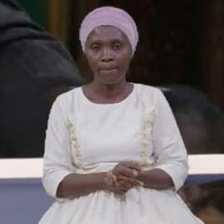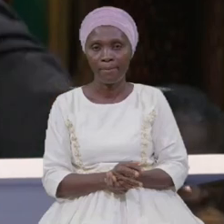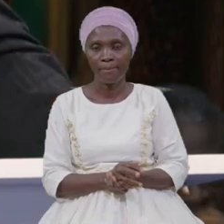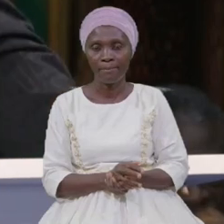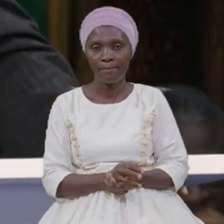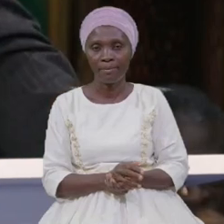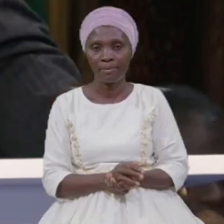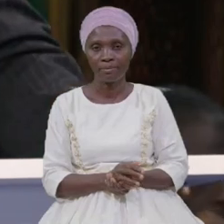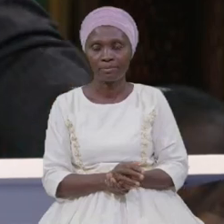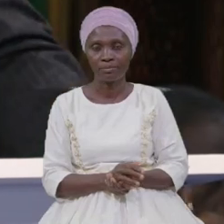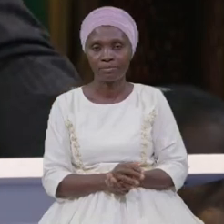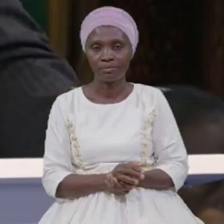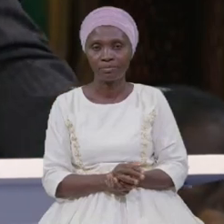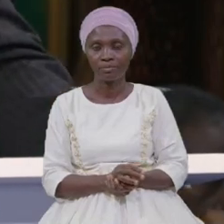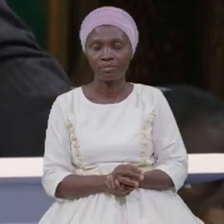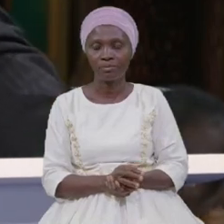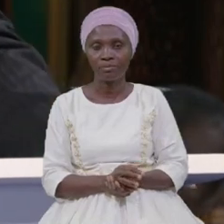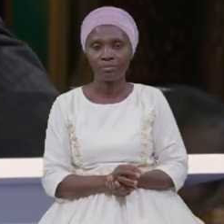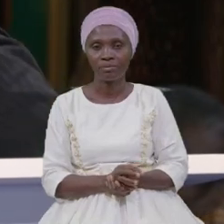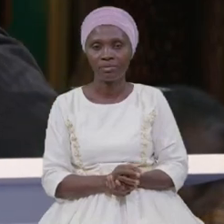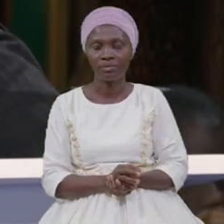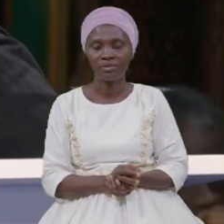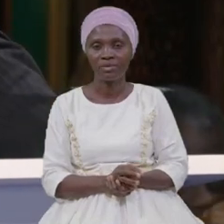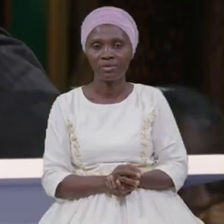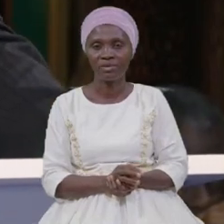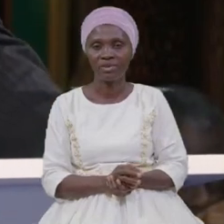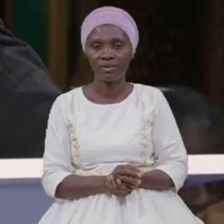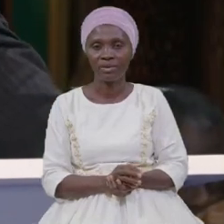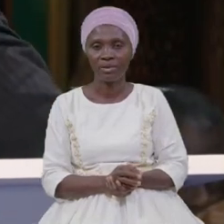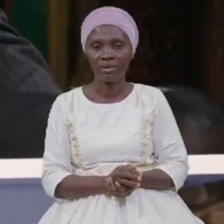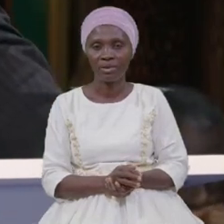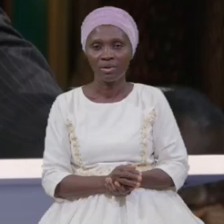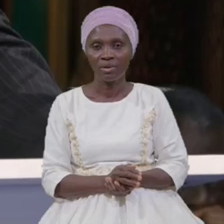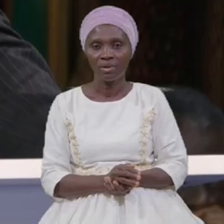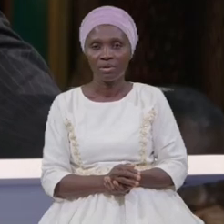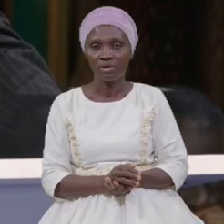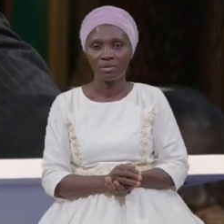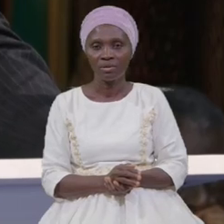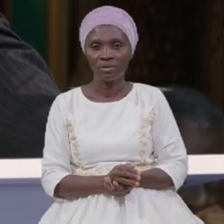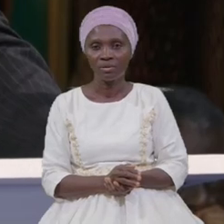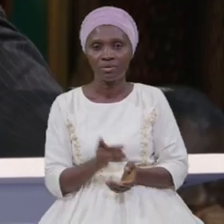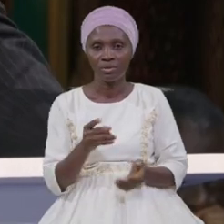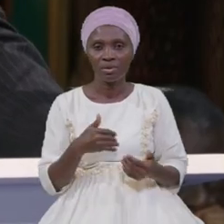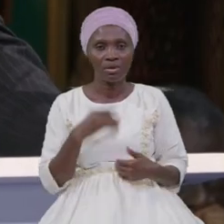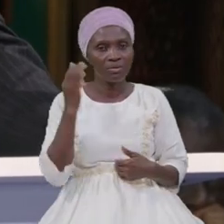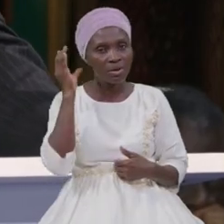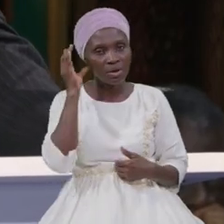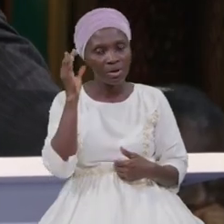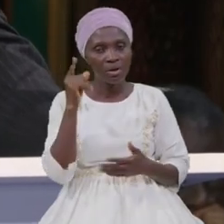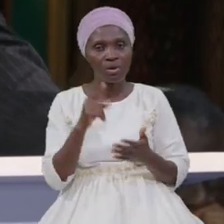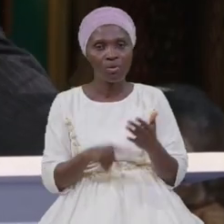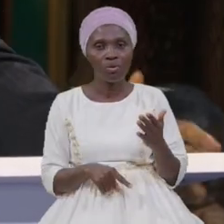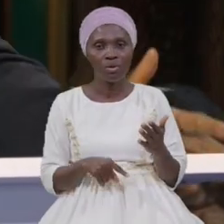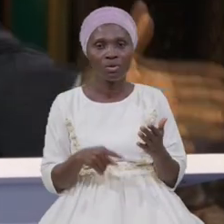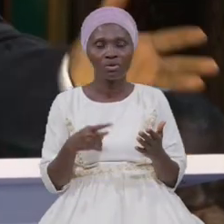Dieu a utilisé son serviteur pour nous expliquer ce qu'est la grâce, le salut du péché,